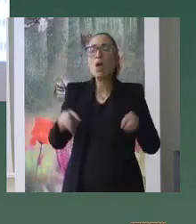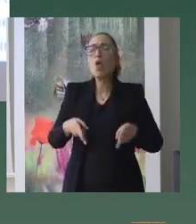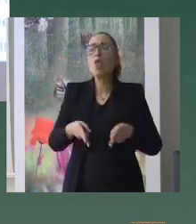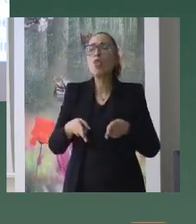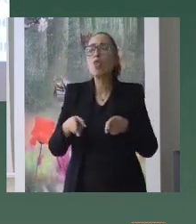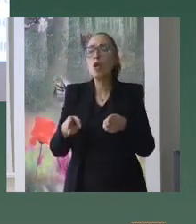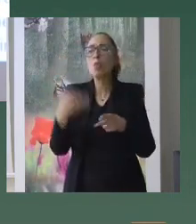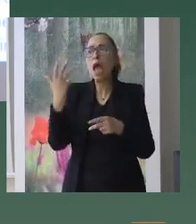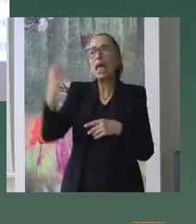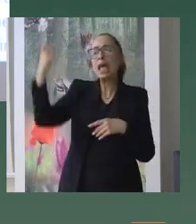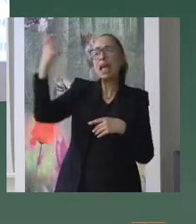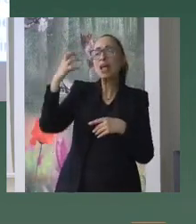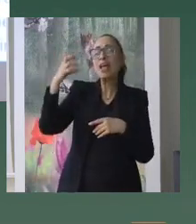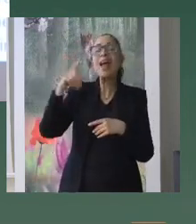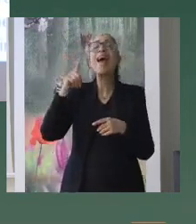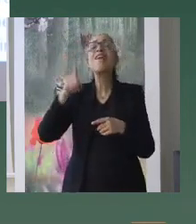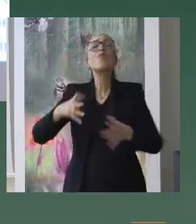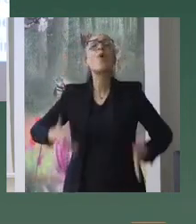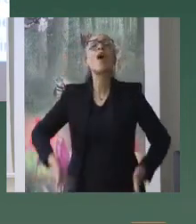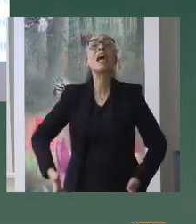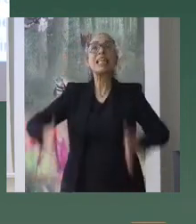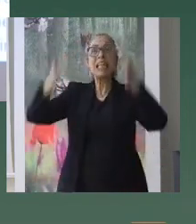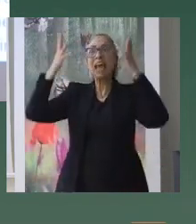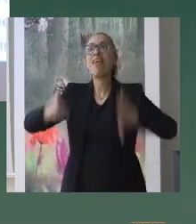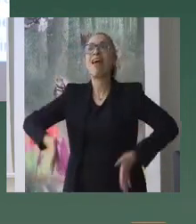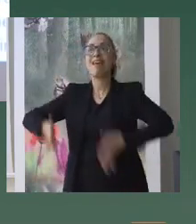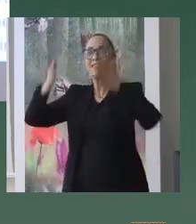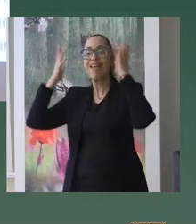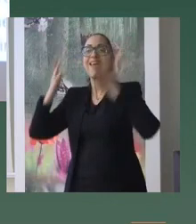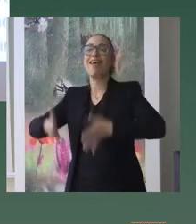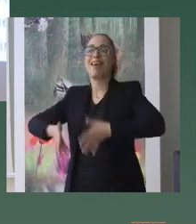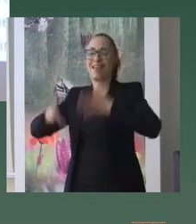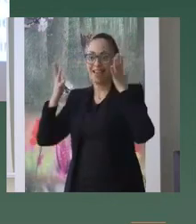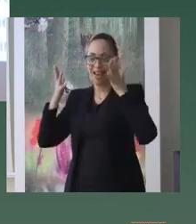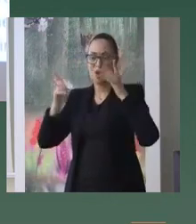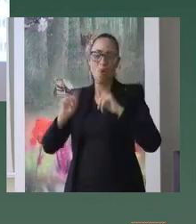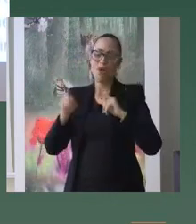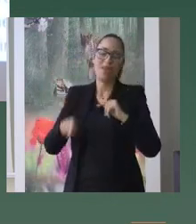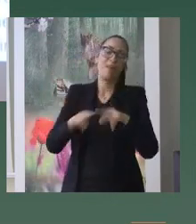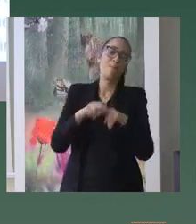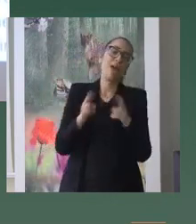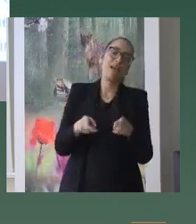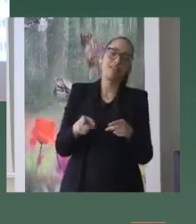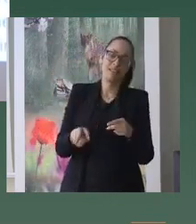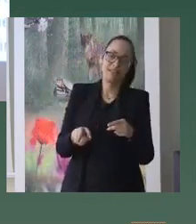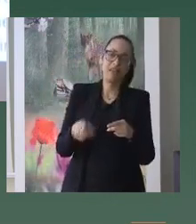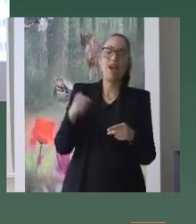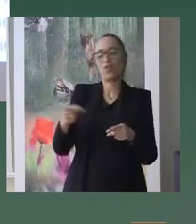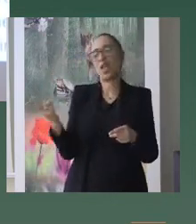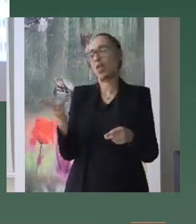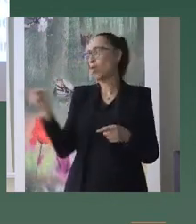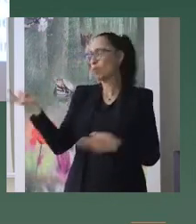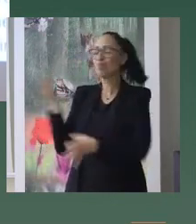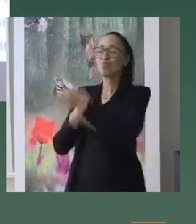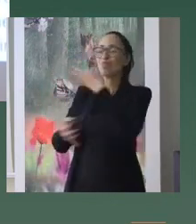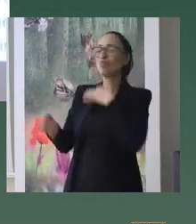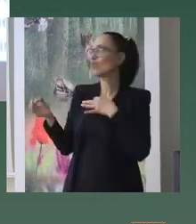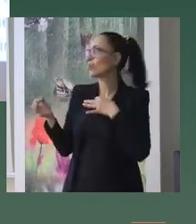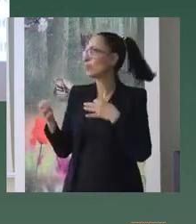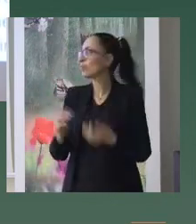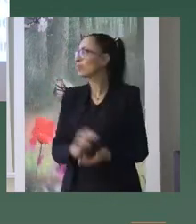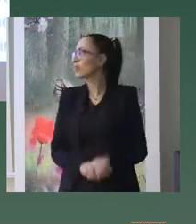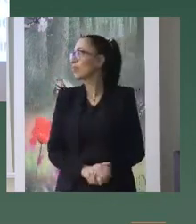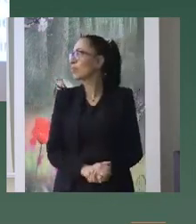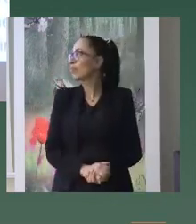συγκεκριμένο προσανατολισμό έχουν ήλιο. Κυρίως το πρόβλημα είναι τα κτίρια και όχι τόσο το κατάστρωμα του δρόμου. Αυτά τα δύο σε πρώτη φάση. Ωραία.